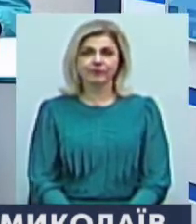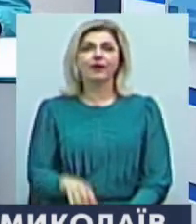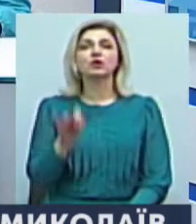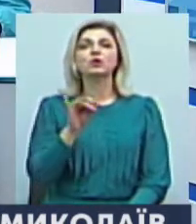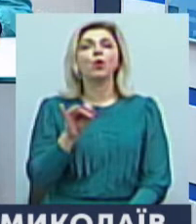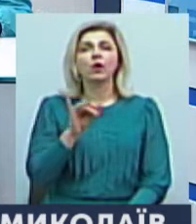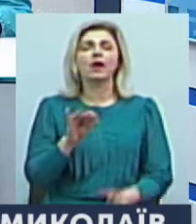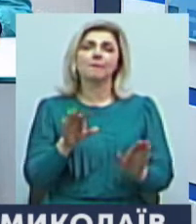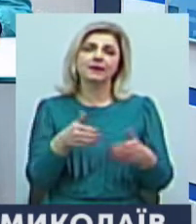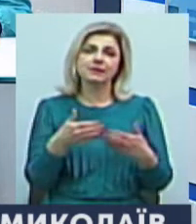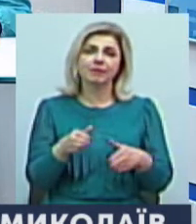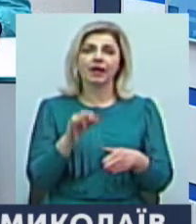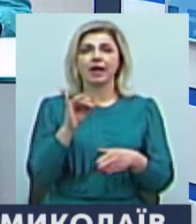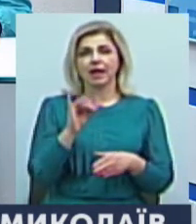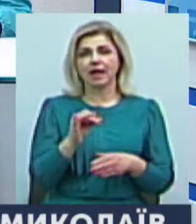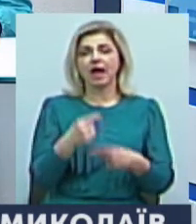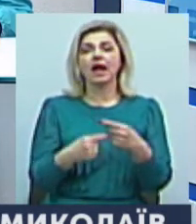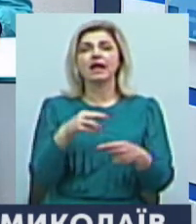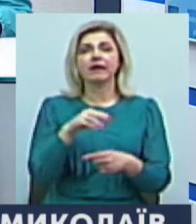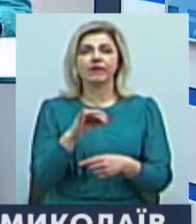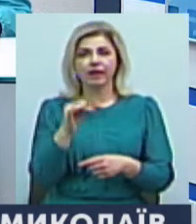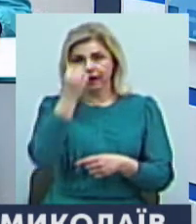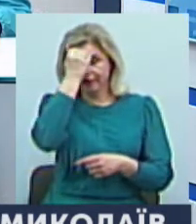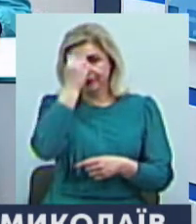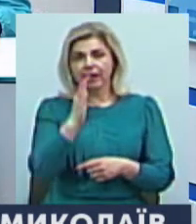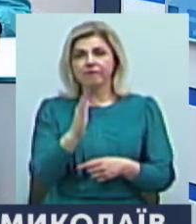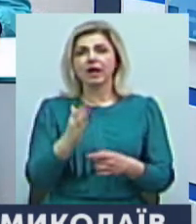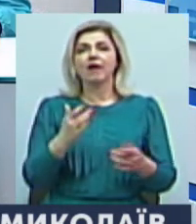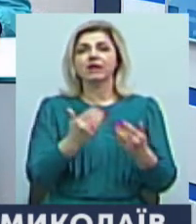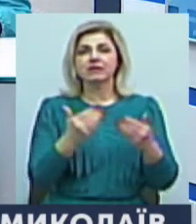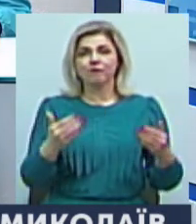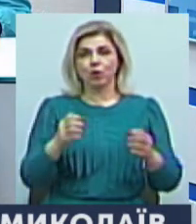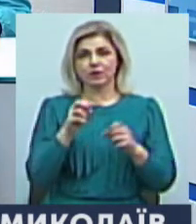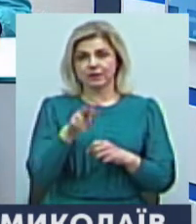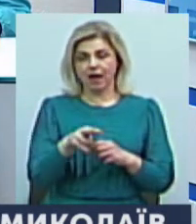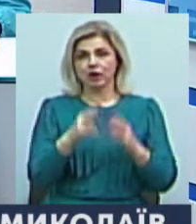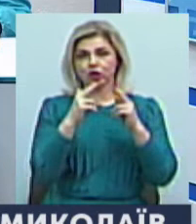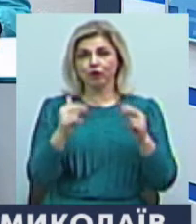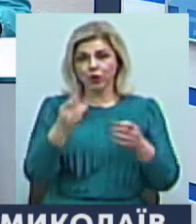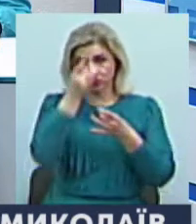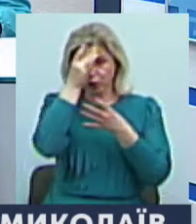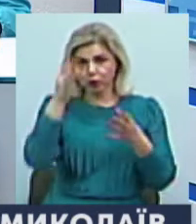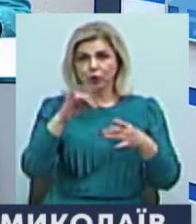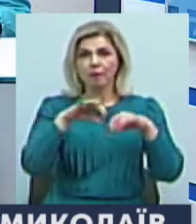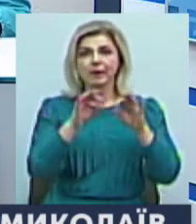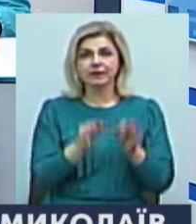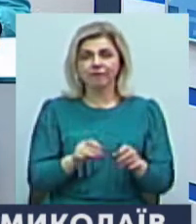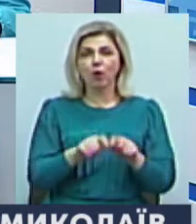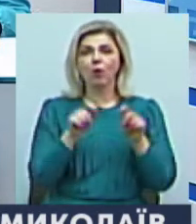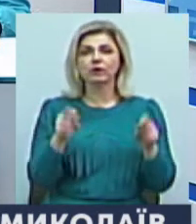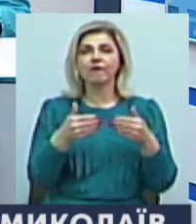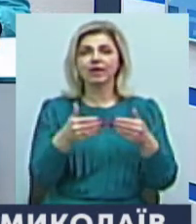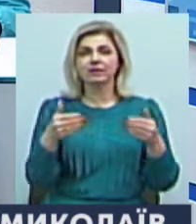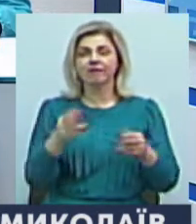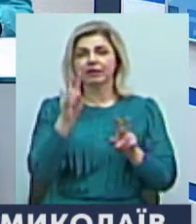Історії, пісні та реліквії. У муніципальному виставковому залі Миколаївського міського палацу культури і мистецтв відкрилася виставка